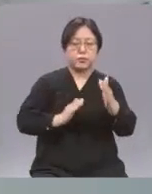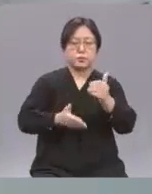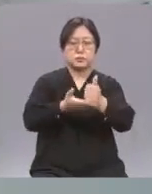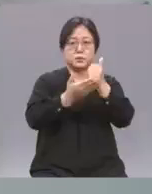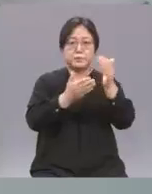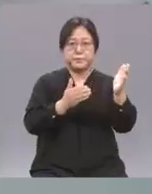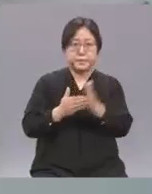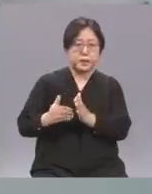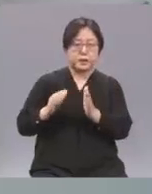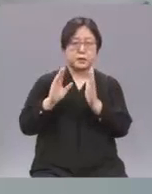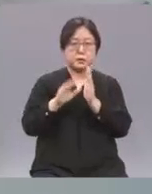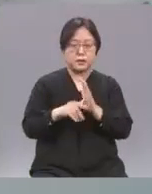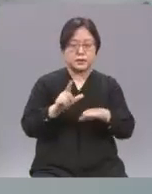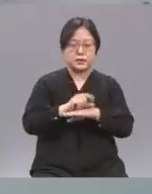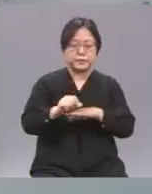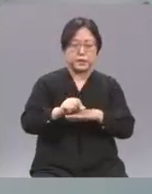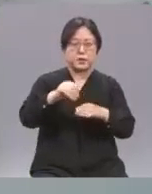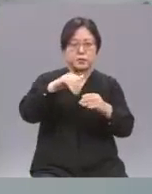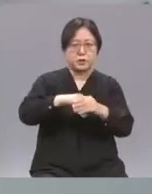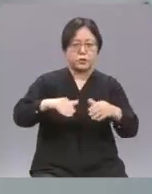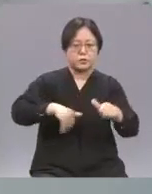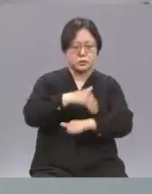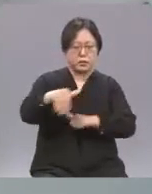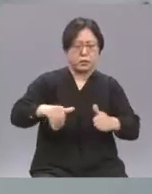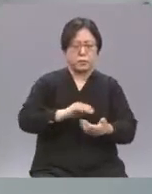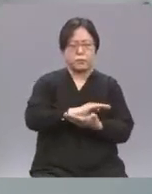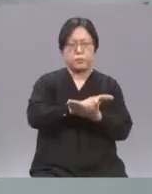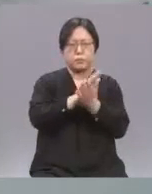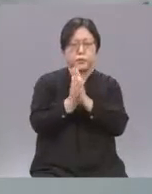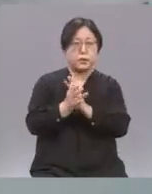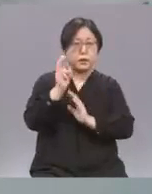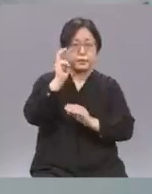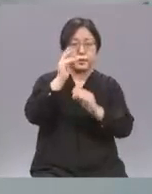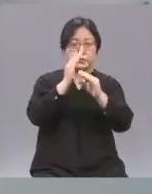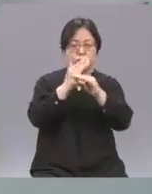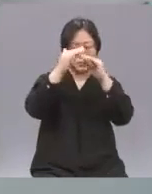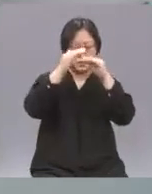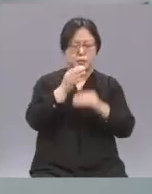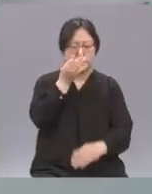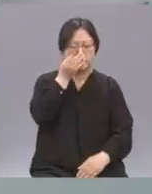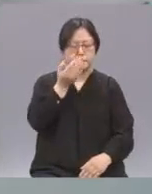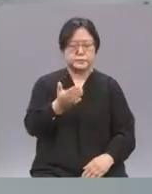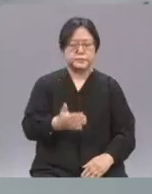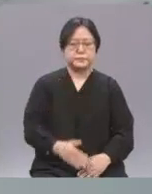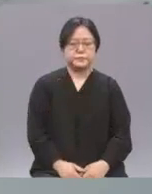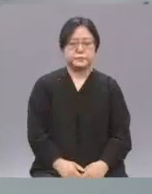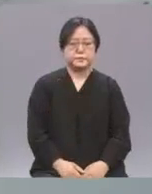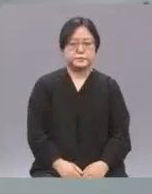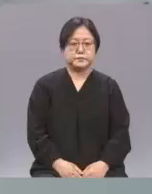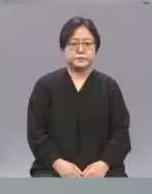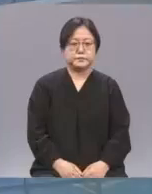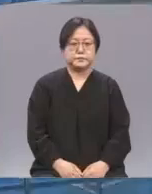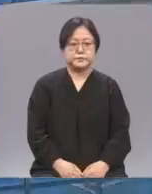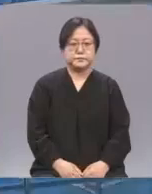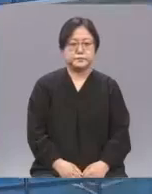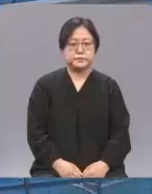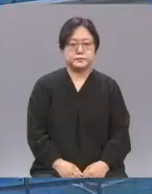배제될 경우 지방선거판도 요동칠 것으로 보입니다. 보도에 이성각 기자입니다.